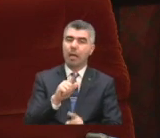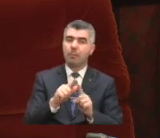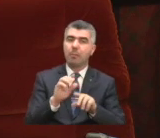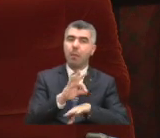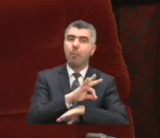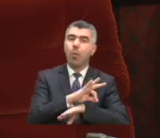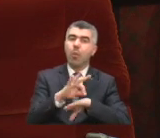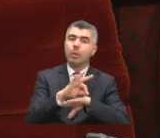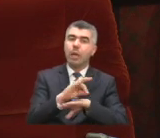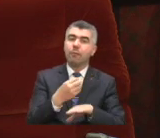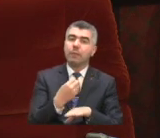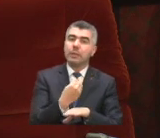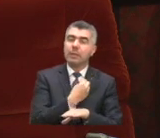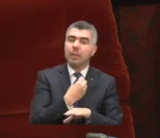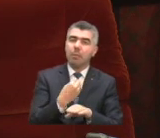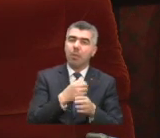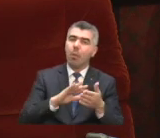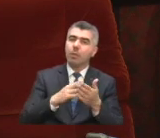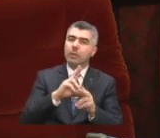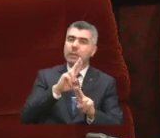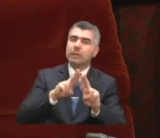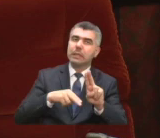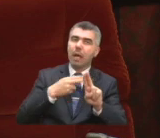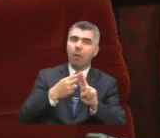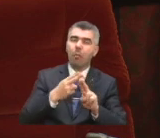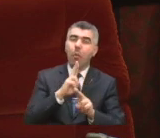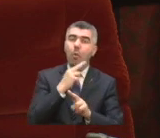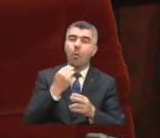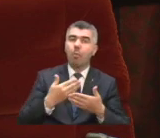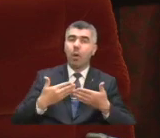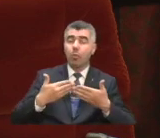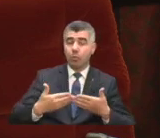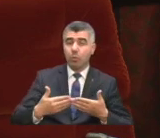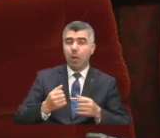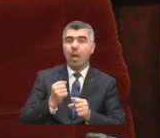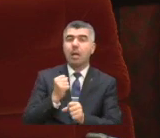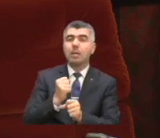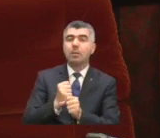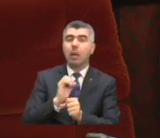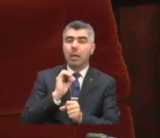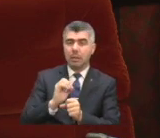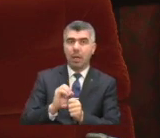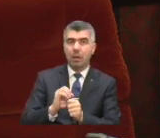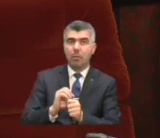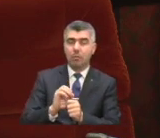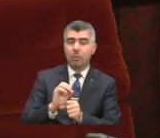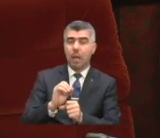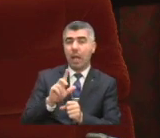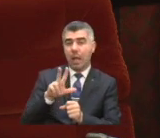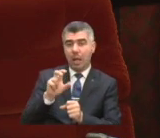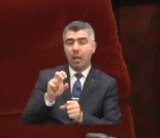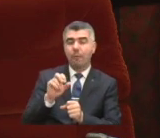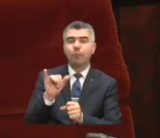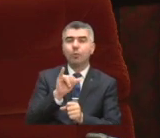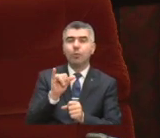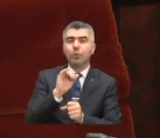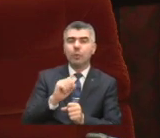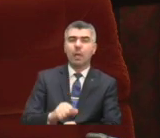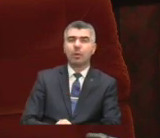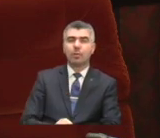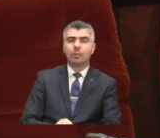الصحية راك جاوبتي على كل شيء. الحكومة كتخدم اليوم على هذه الوظيفة الصحية لغاية ديال شنو هي الغاية ديالها الأساسية،